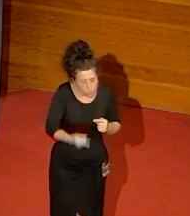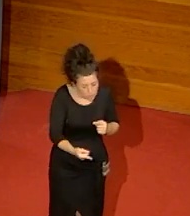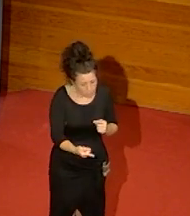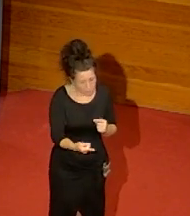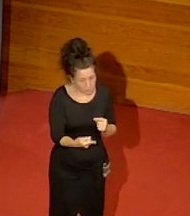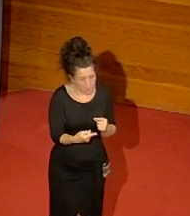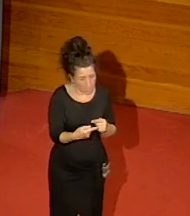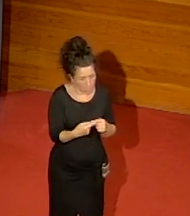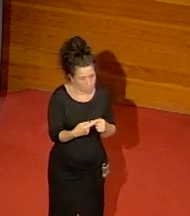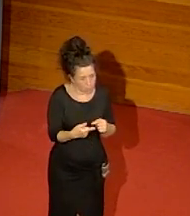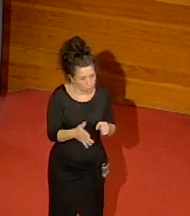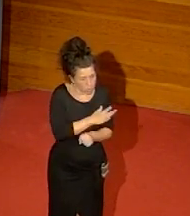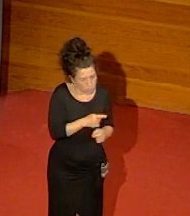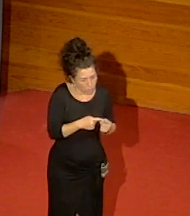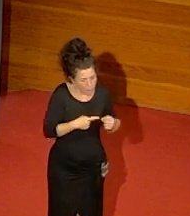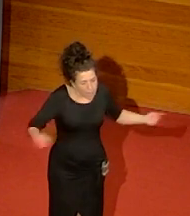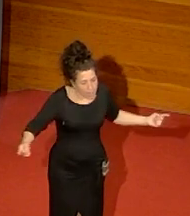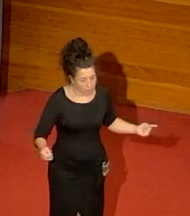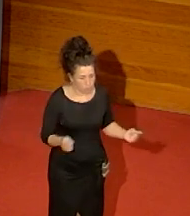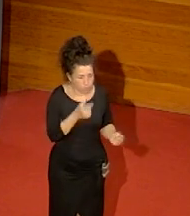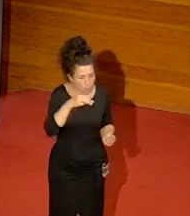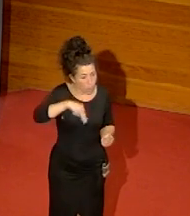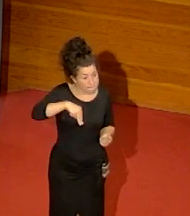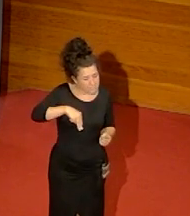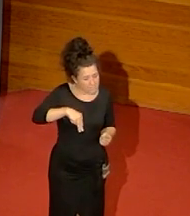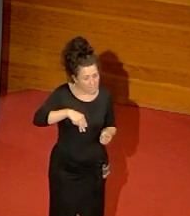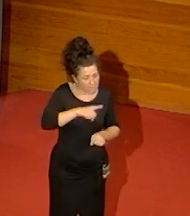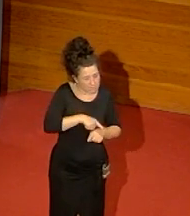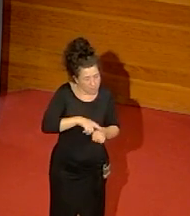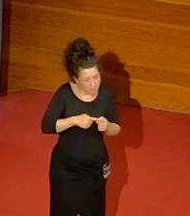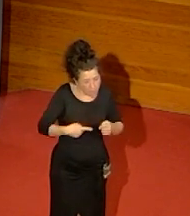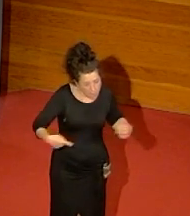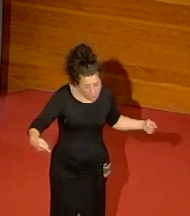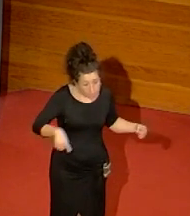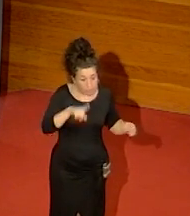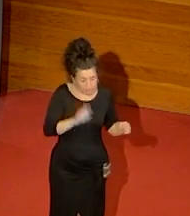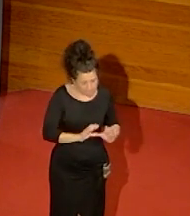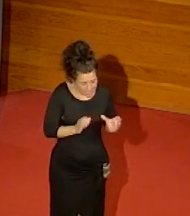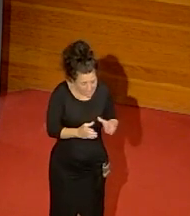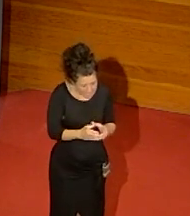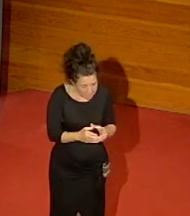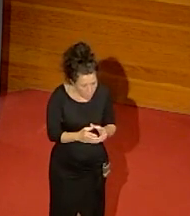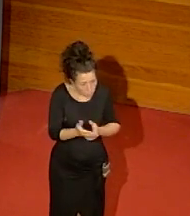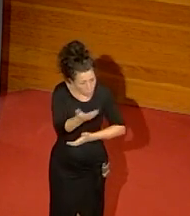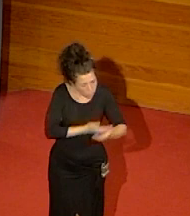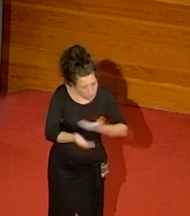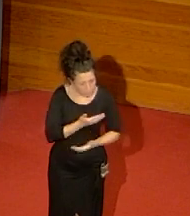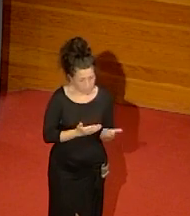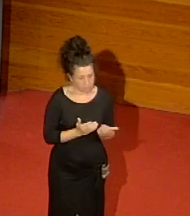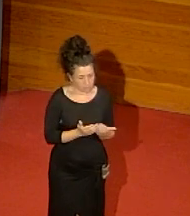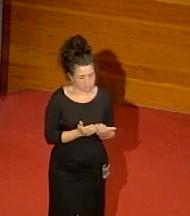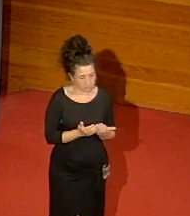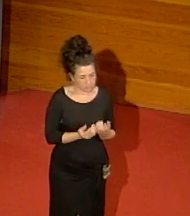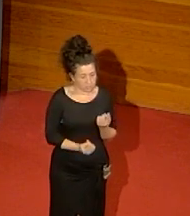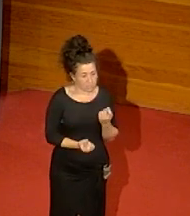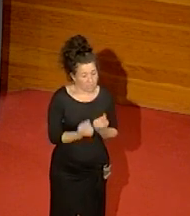egin zuen Mikelek bertan, baina baita ere erredakzioarekin elkarlanean egindako lan bategatik. Eta askotan, tendentzia